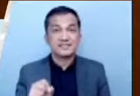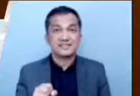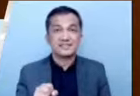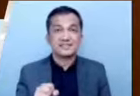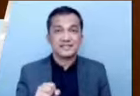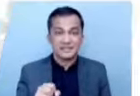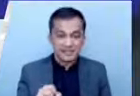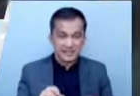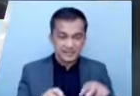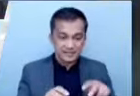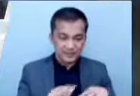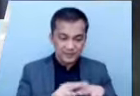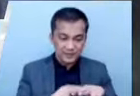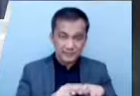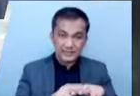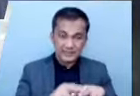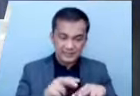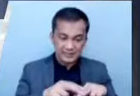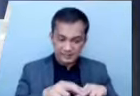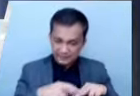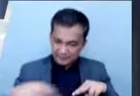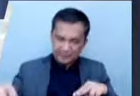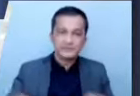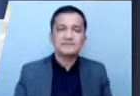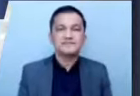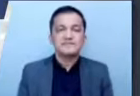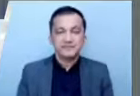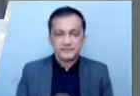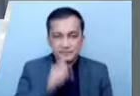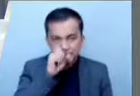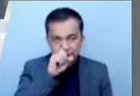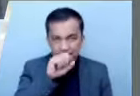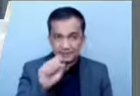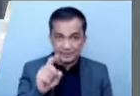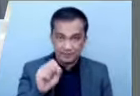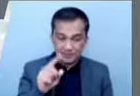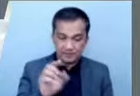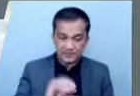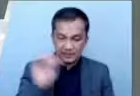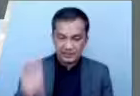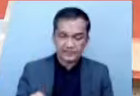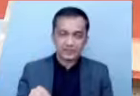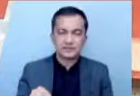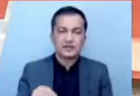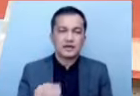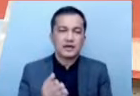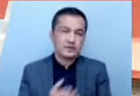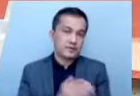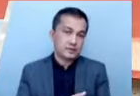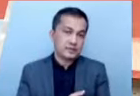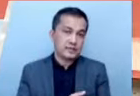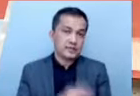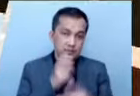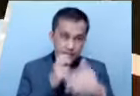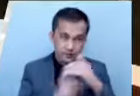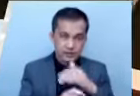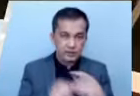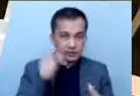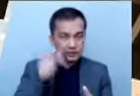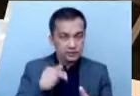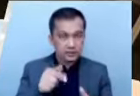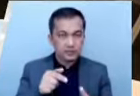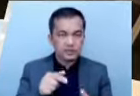mga riles. Nasa 11% pa lang ang construction progress ng Metro Manila Subway na target sanang maging operational